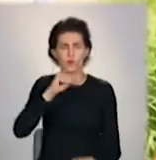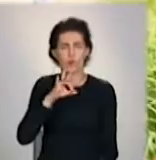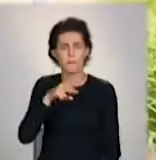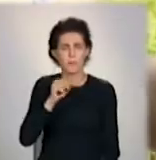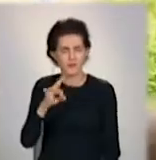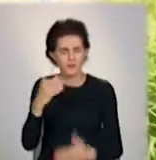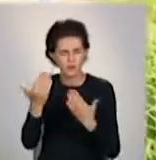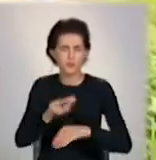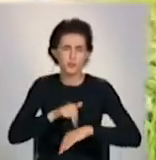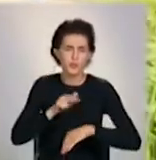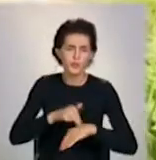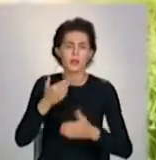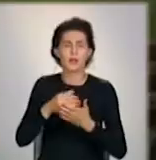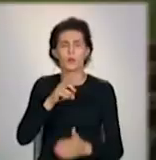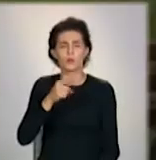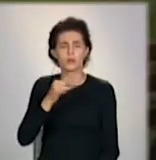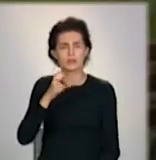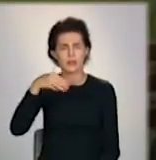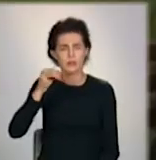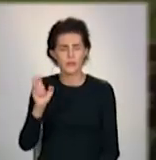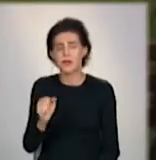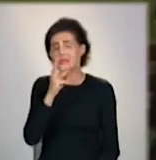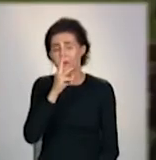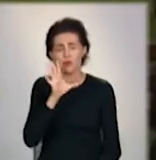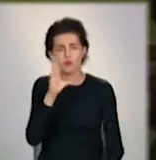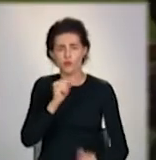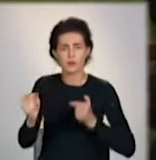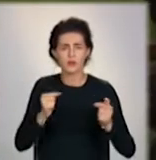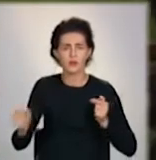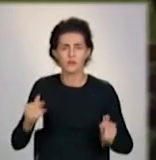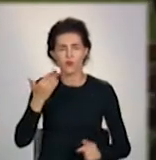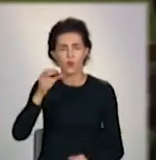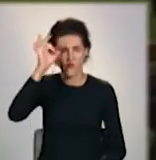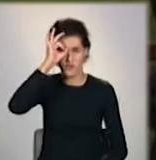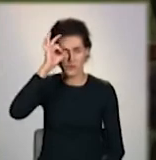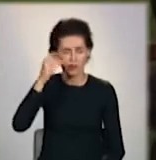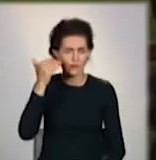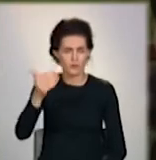та поліцейського з логістики. Зарплати на офіцерські посади